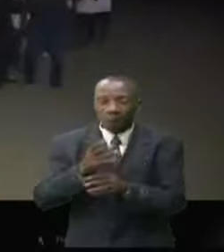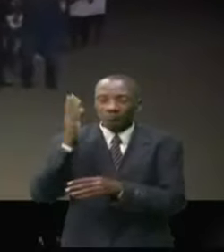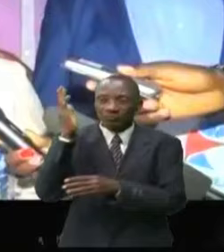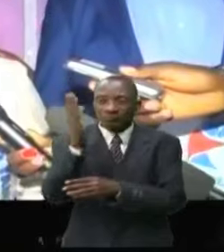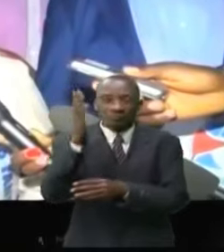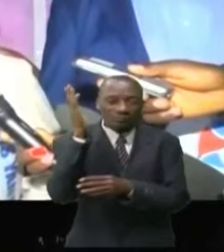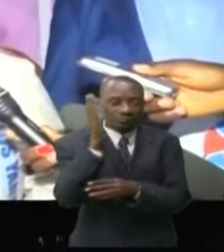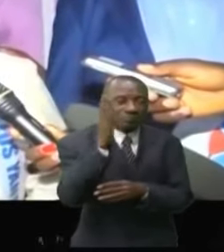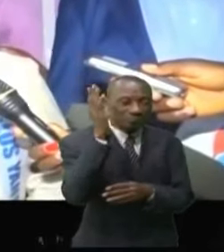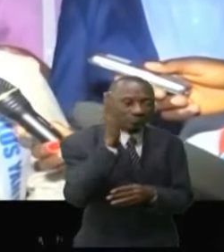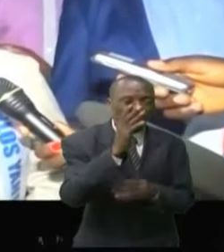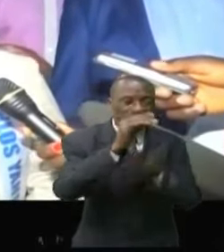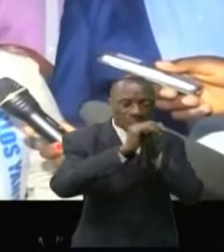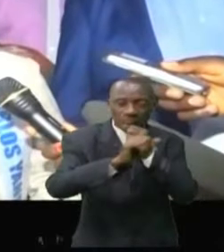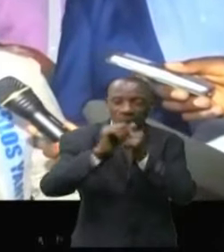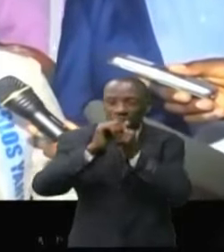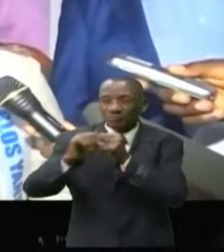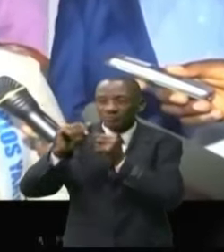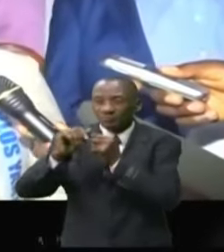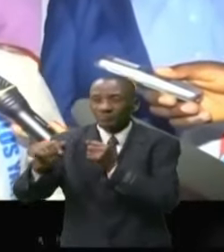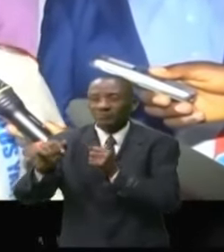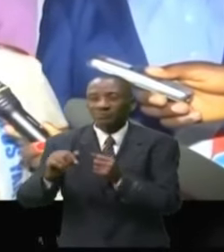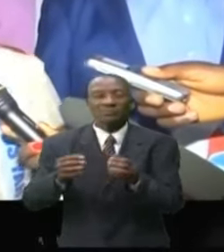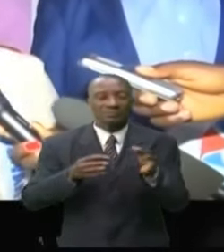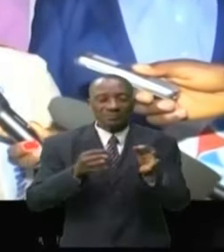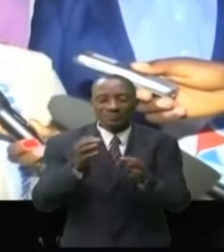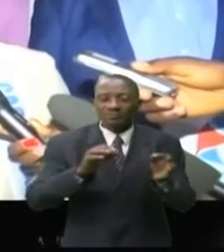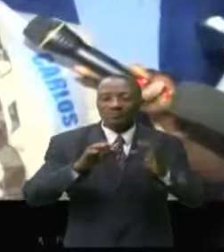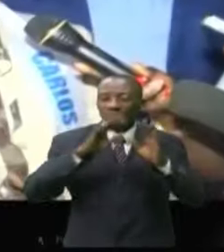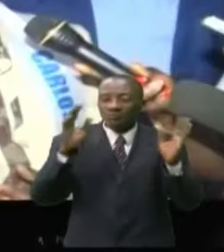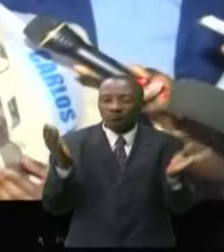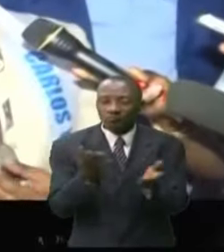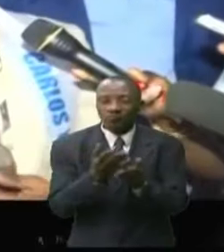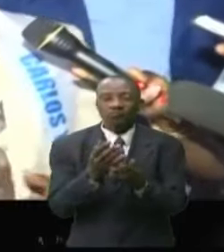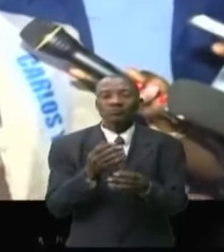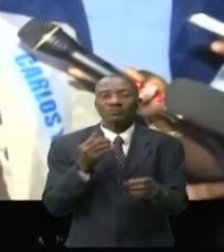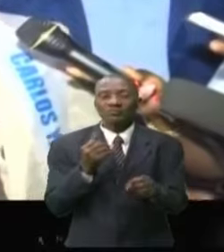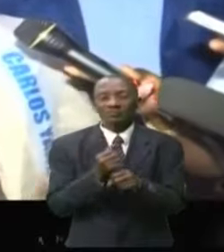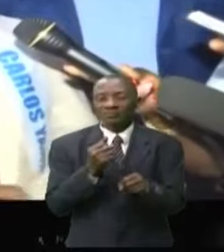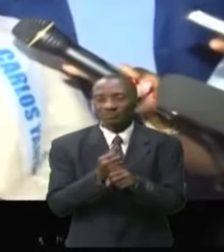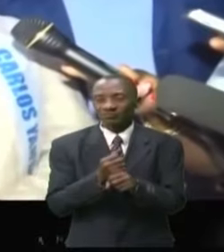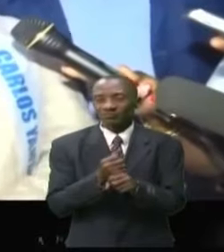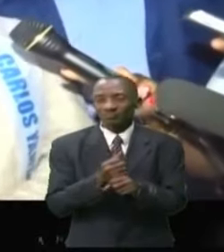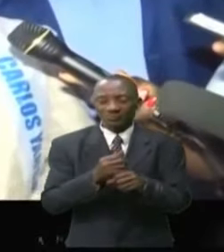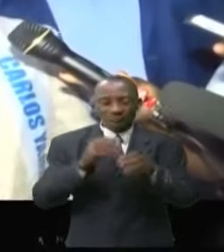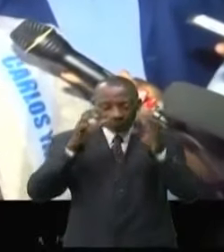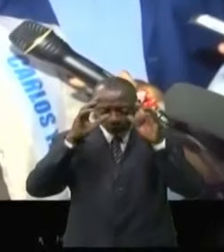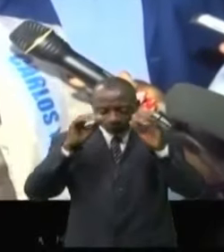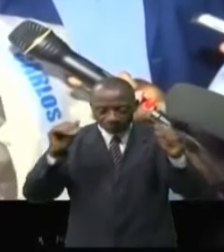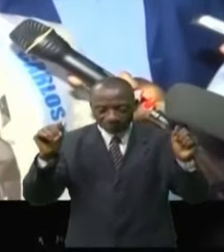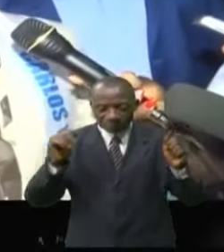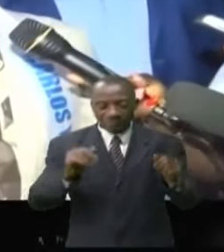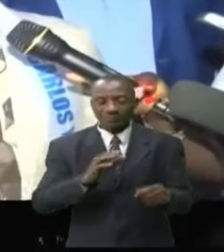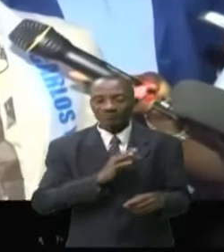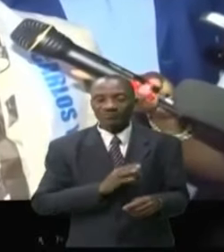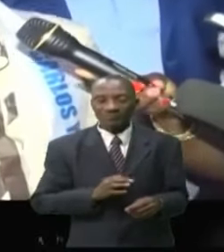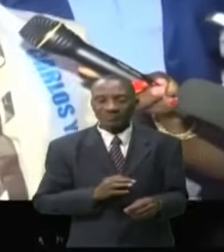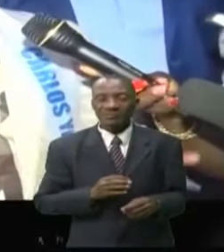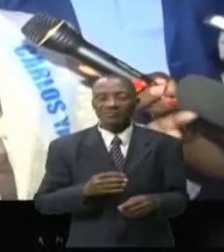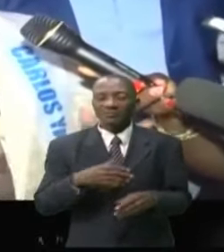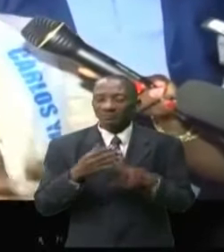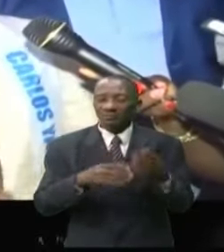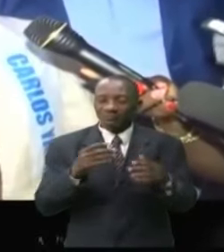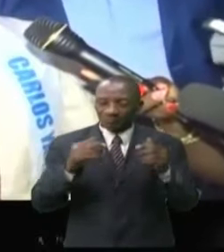l'homme revient ici sur le mobile de sa visite dans le hatanga jant faatti Béon rien que lui de manière que nous